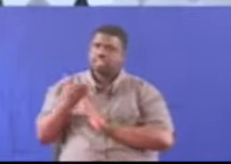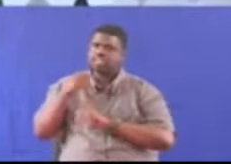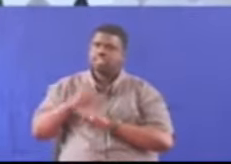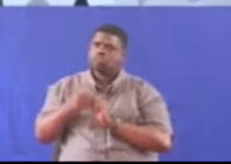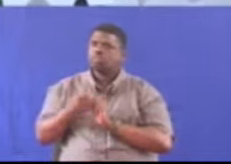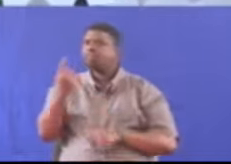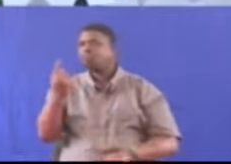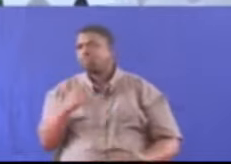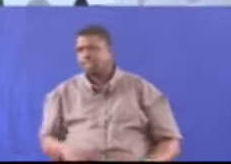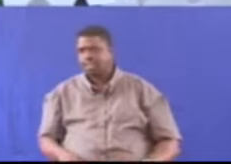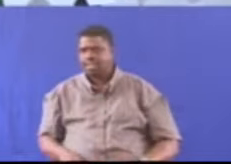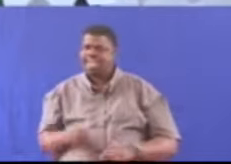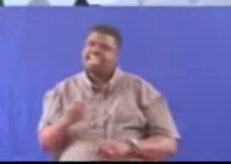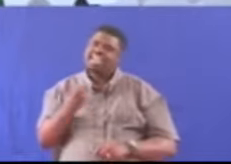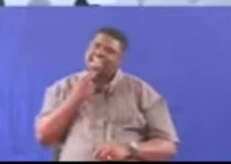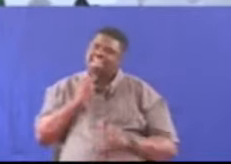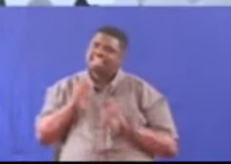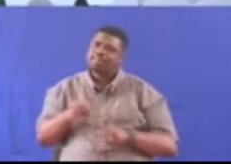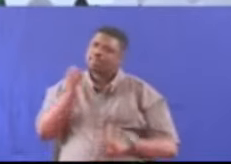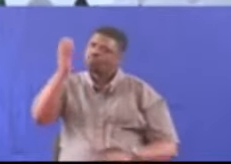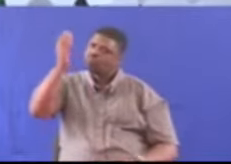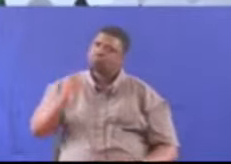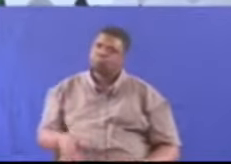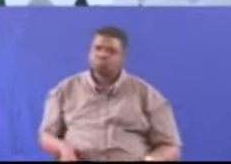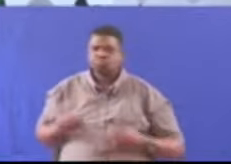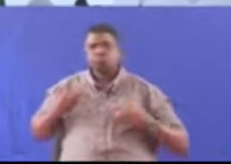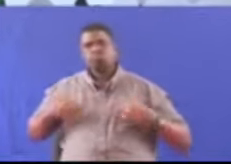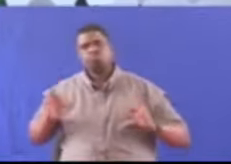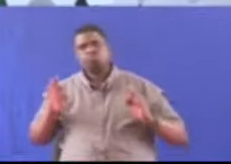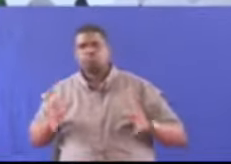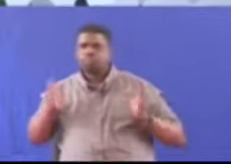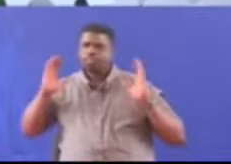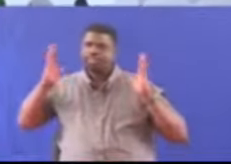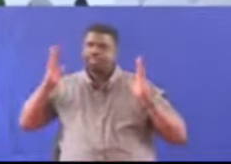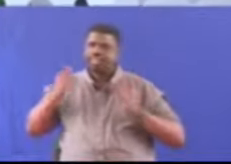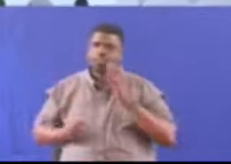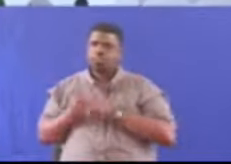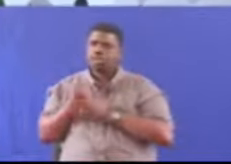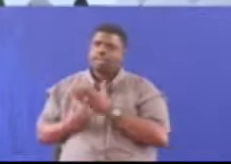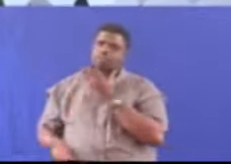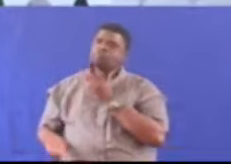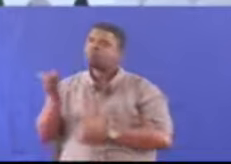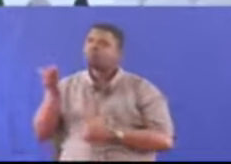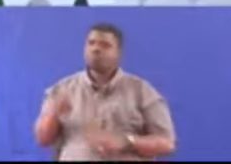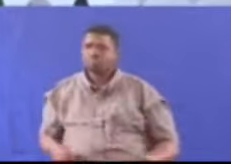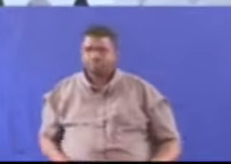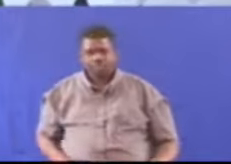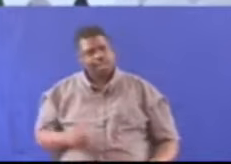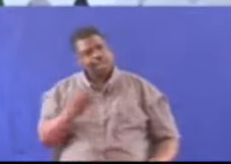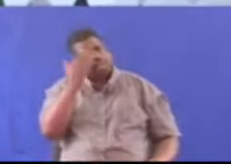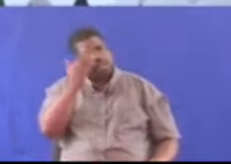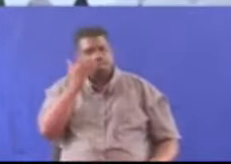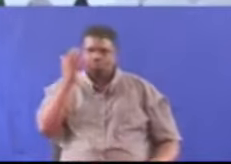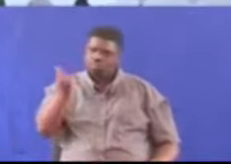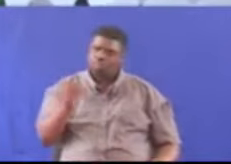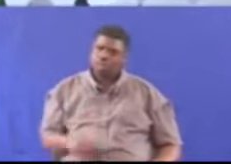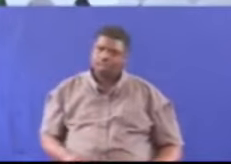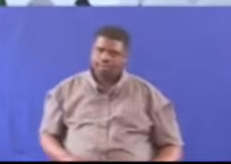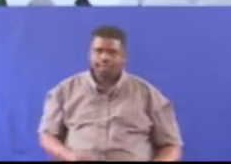kama Mungu akatupa uhuru, tumesherehekea toka asubuhi. Alijua na